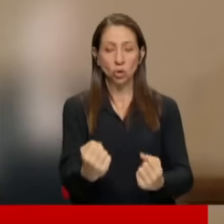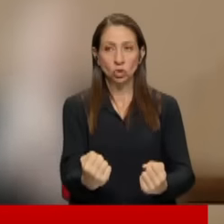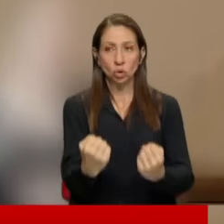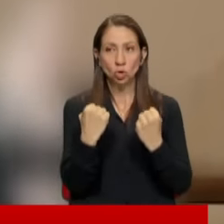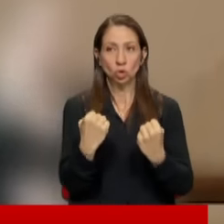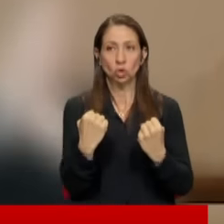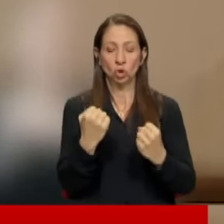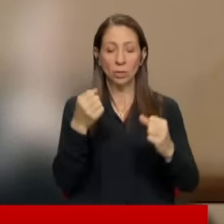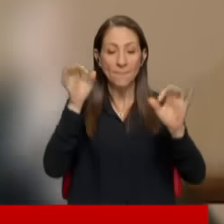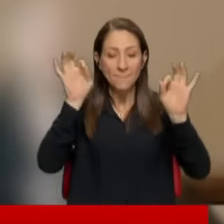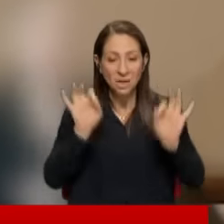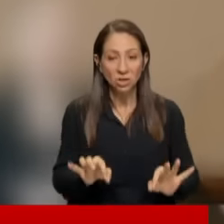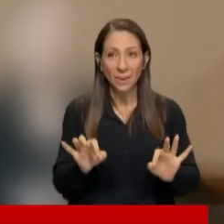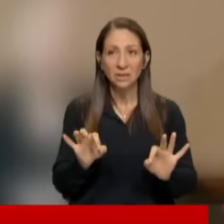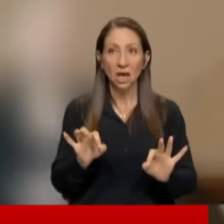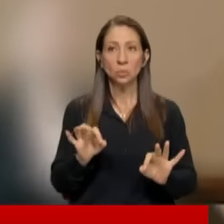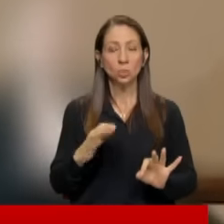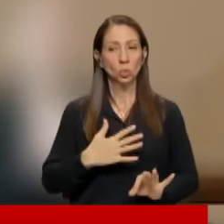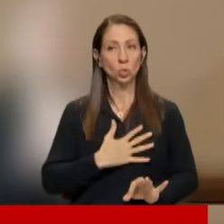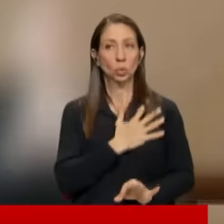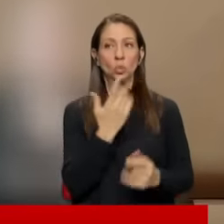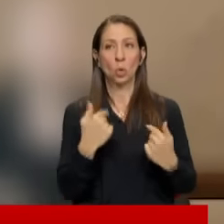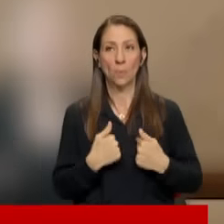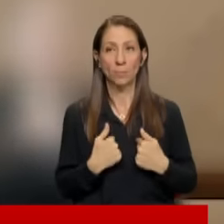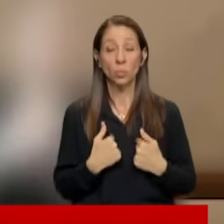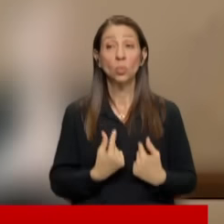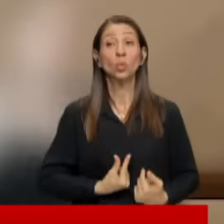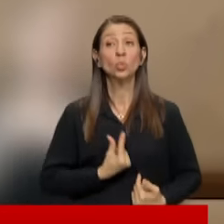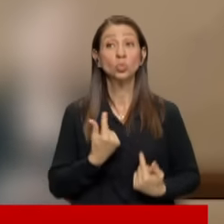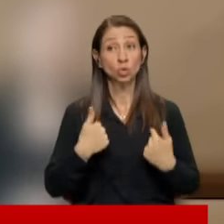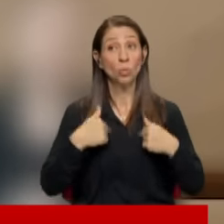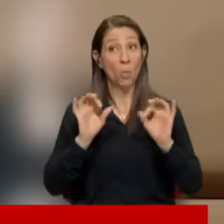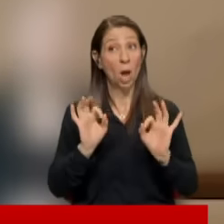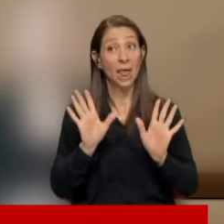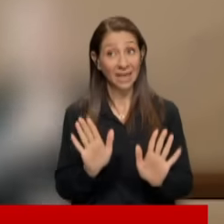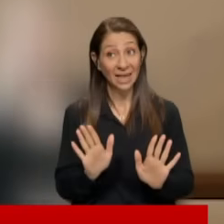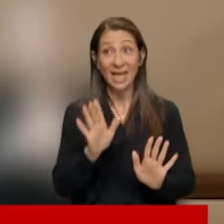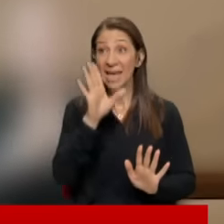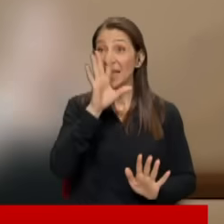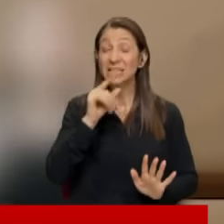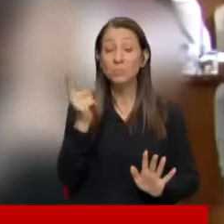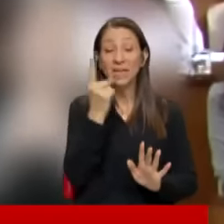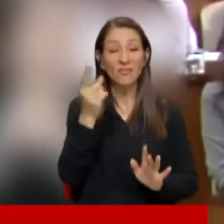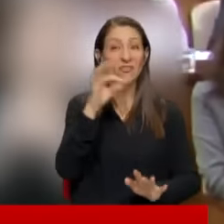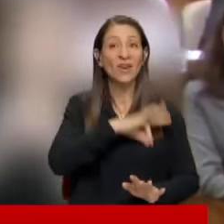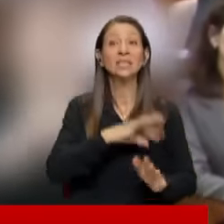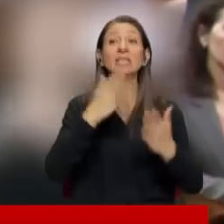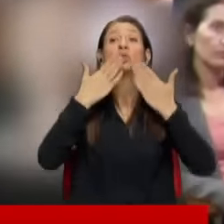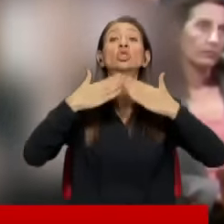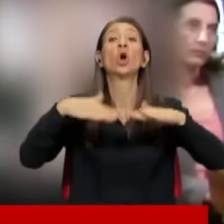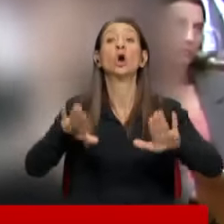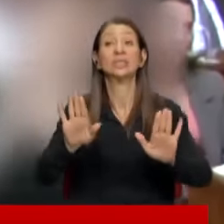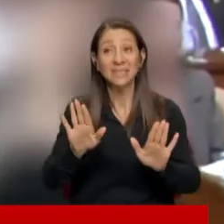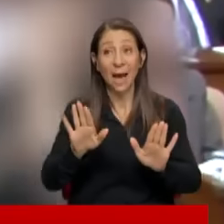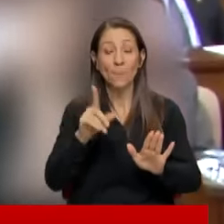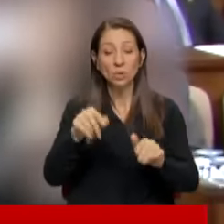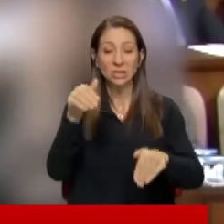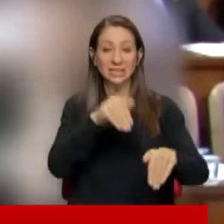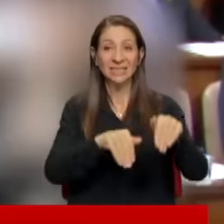bir şekilde girmekten kıvanç duyuyorum. Umut ediyorum ki hiçbir fayda sağlamadığı